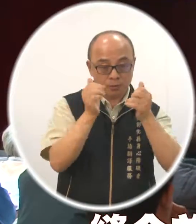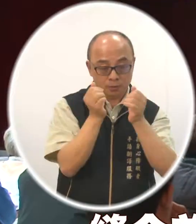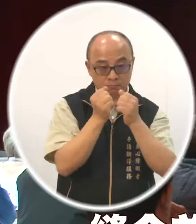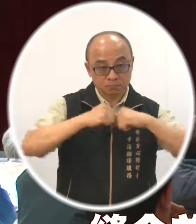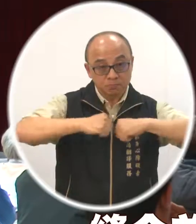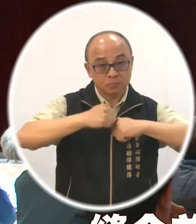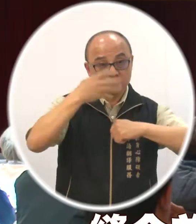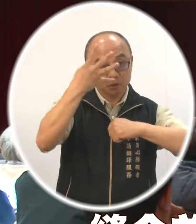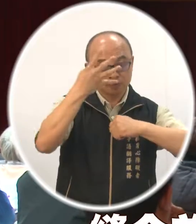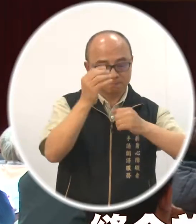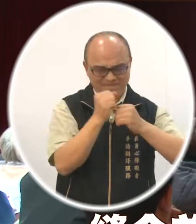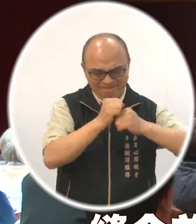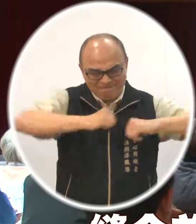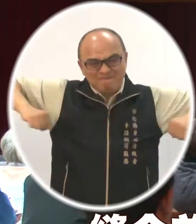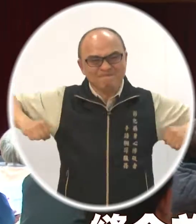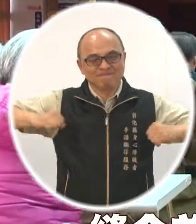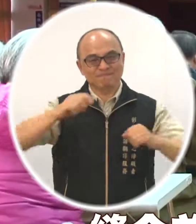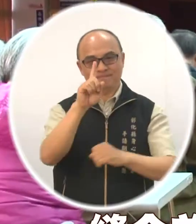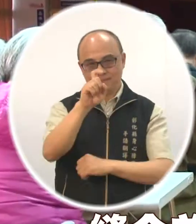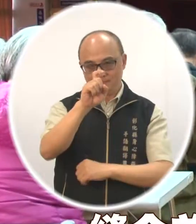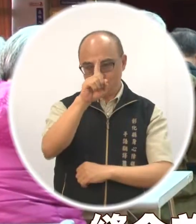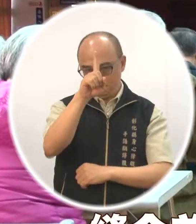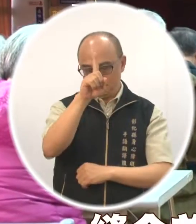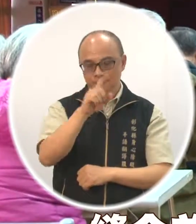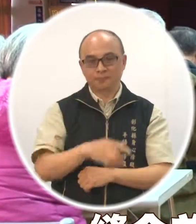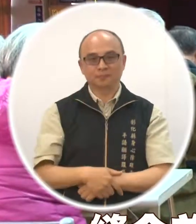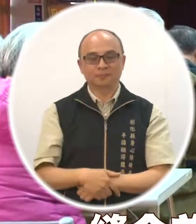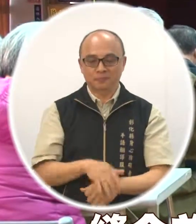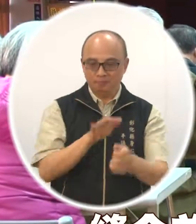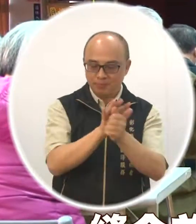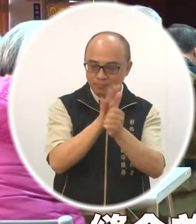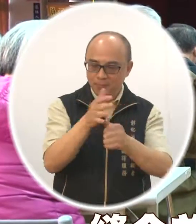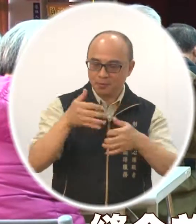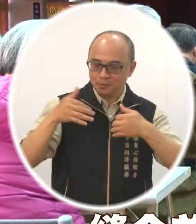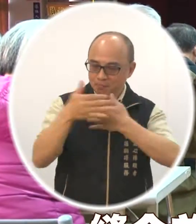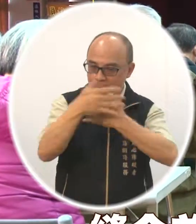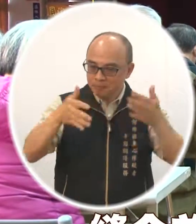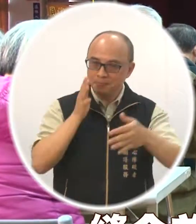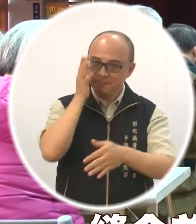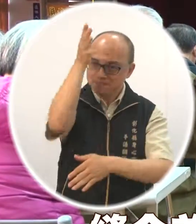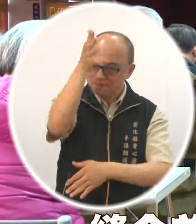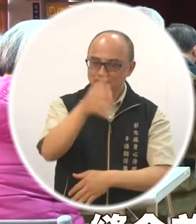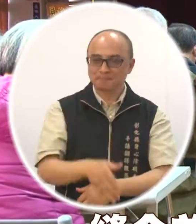提升至11公尺。公益频道林俊明员林采访报道。